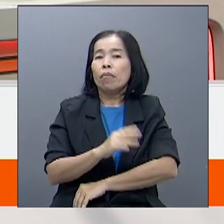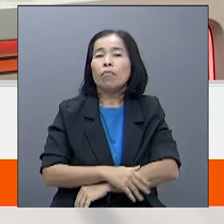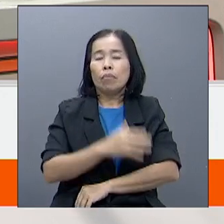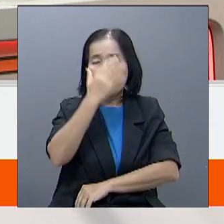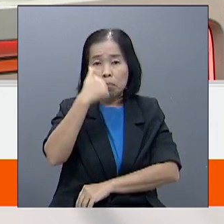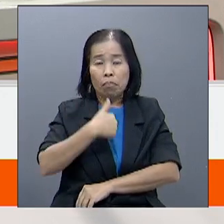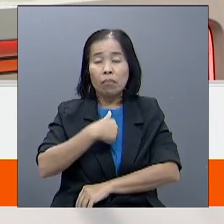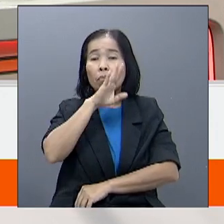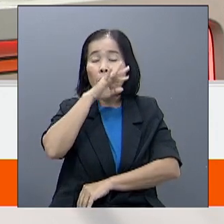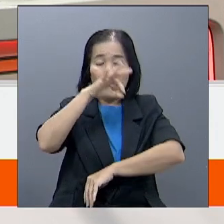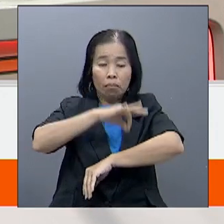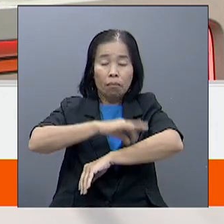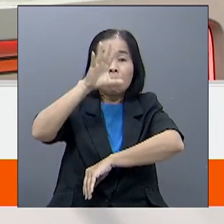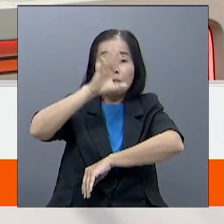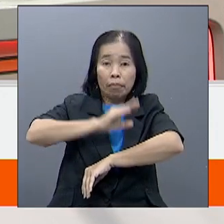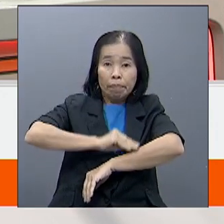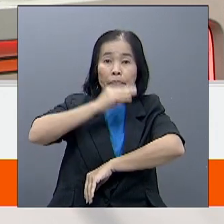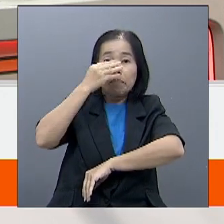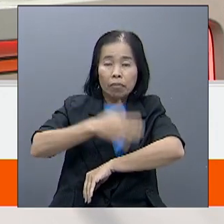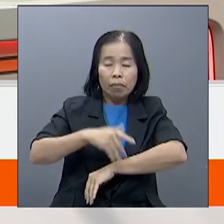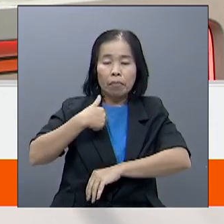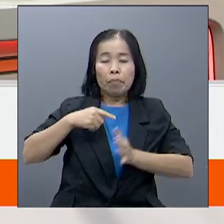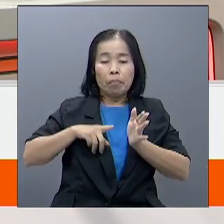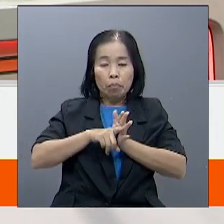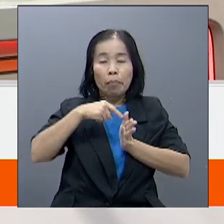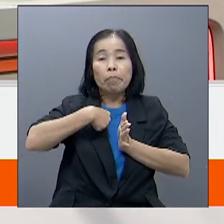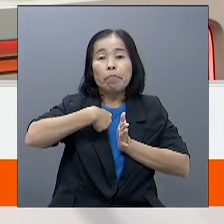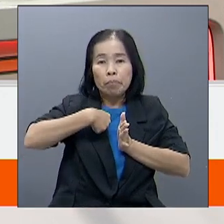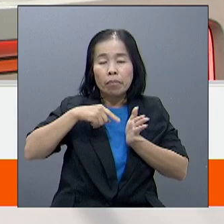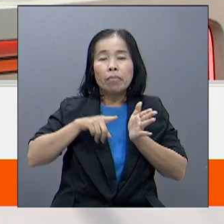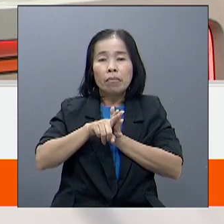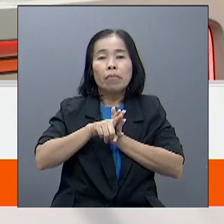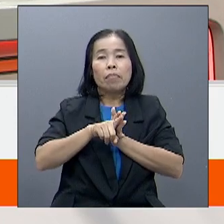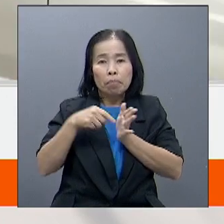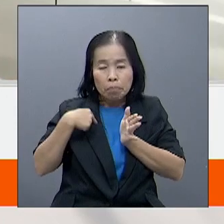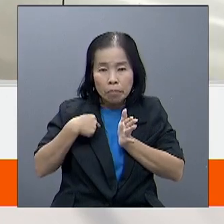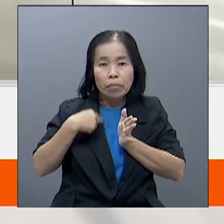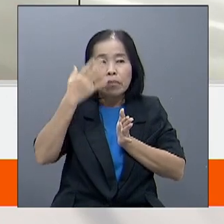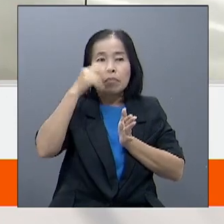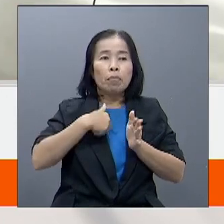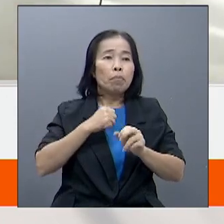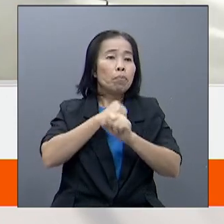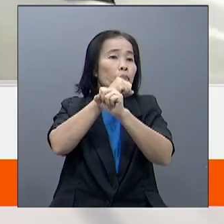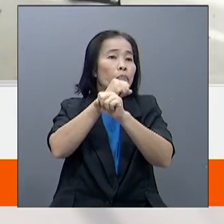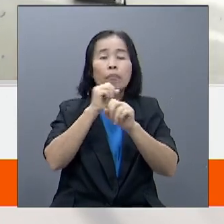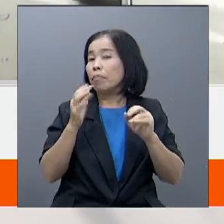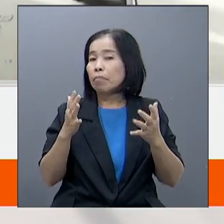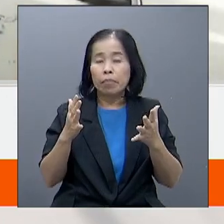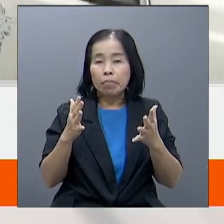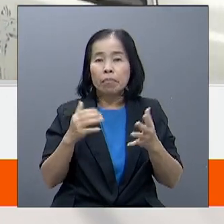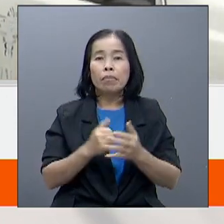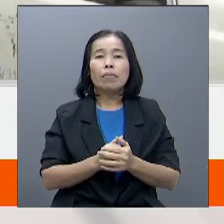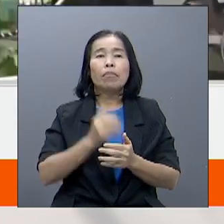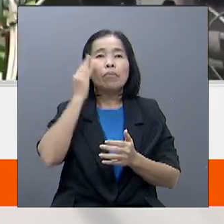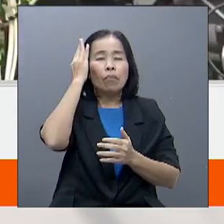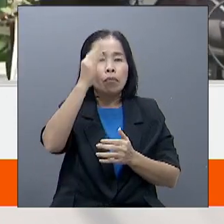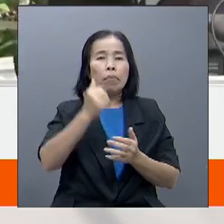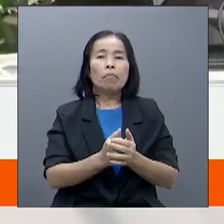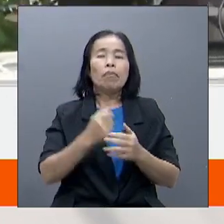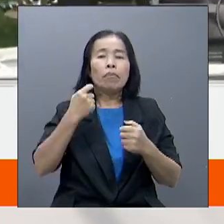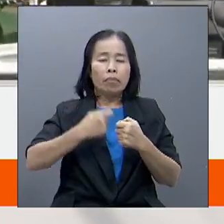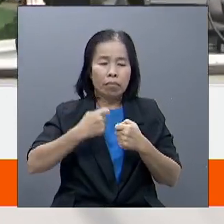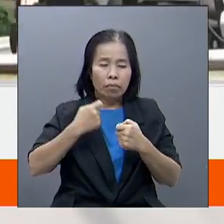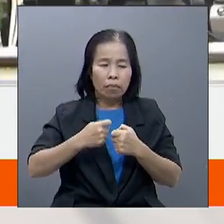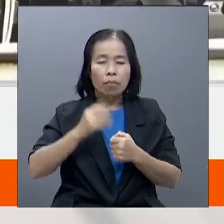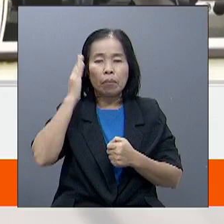เวลาเป็นไข้เลือดออกแล้วเนี่ยคือมีเชื้อไวรัสอยู่กับเราถ้าเกิดเราไม่ป้องกันยุงมากัดตัวเรายุงจะก็จะเอา